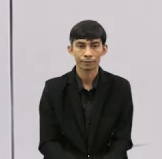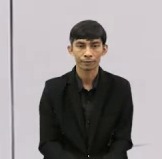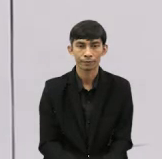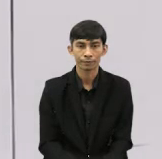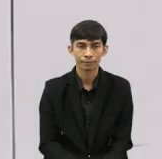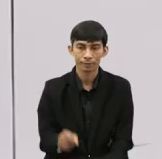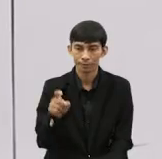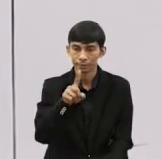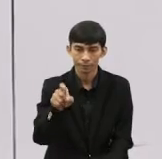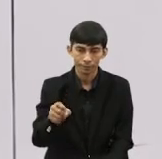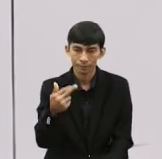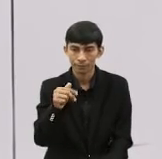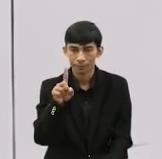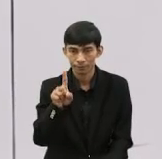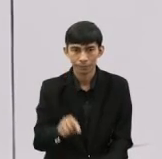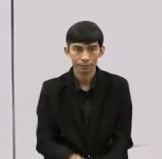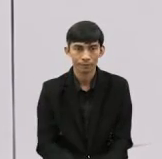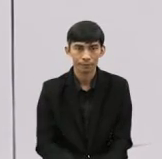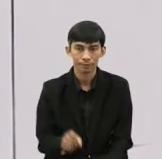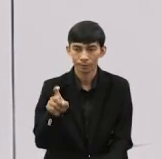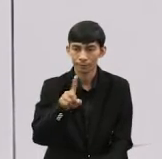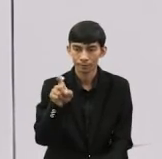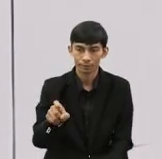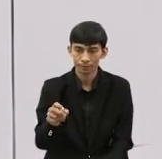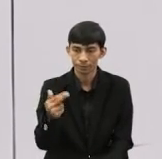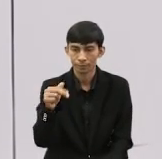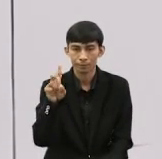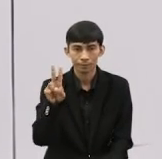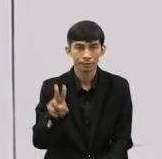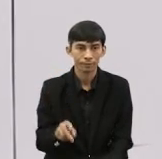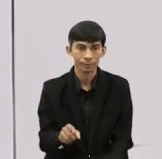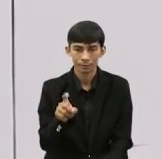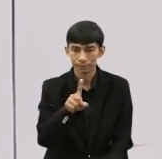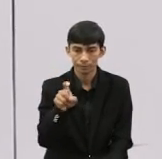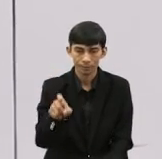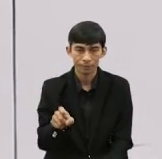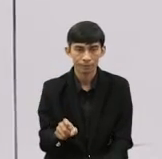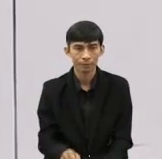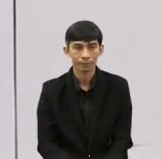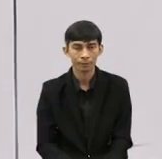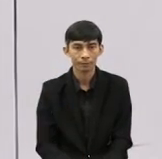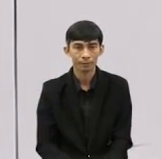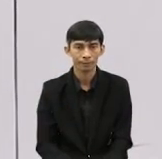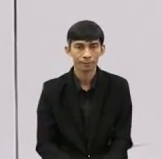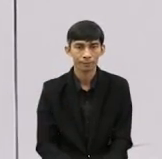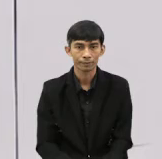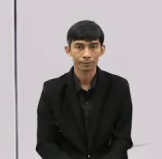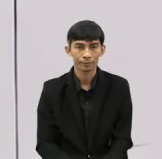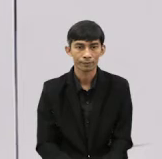chà, nấy sầm nô tì mùi sầm nô tì bế nè khu xua thà